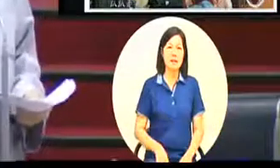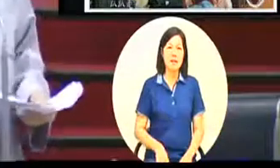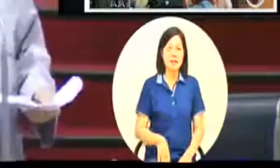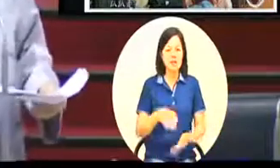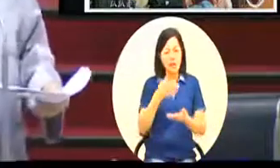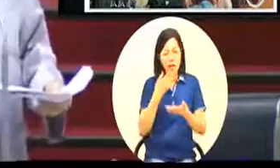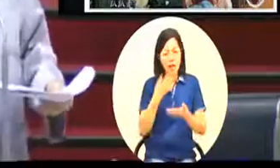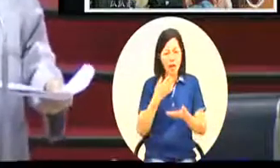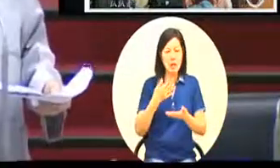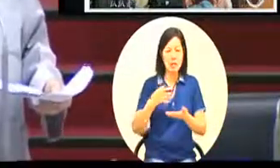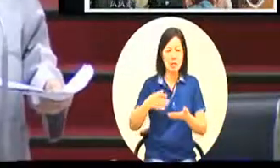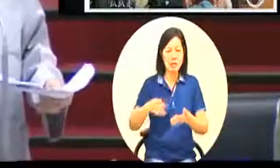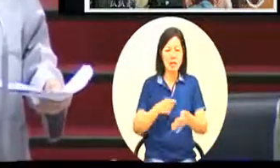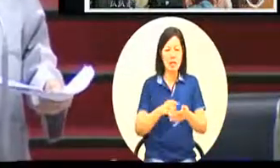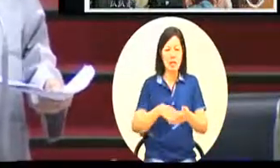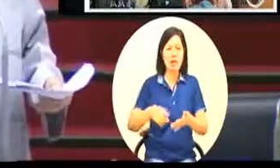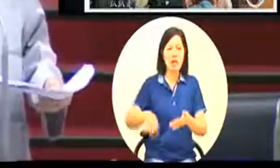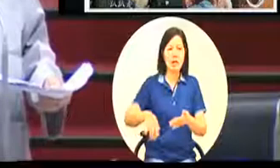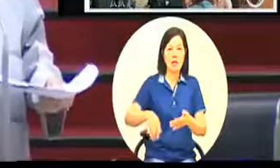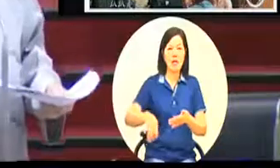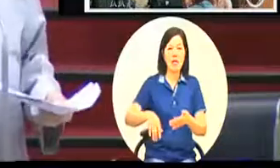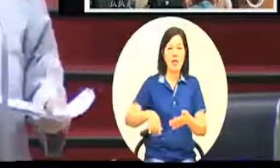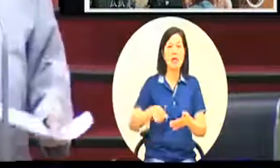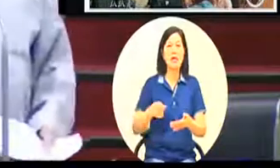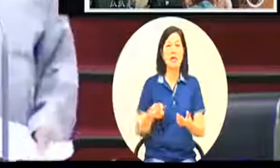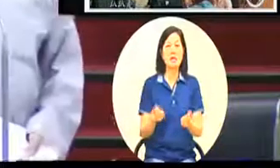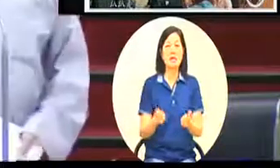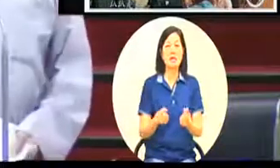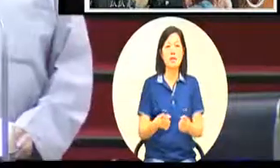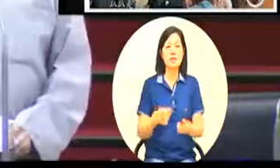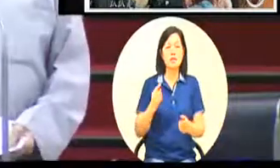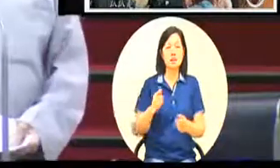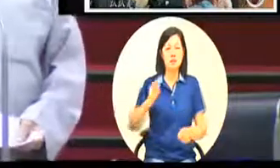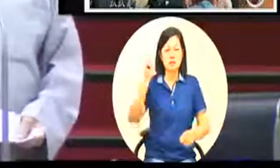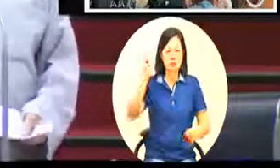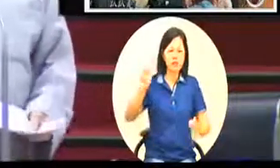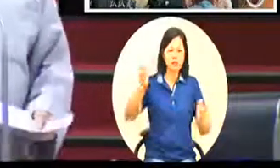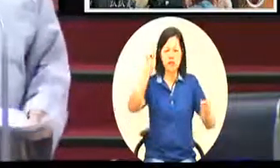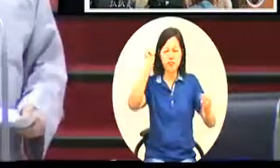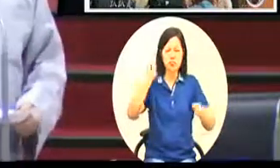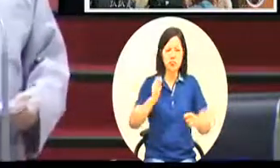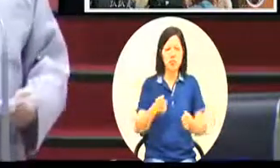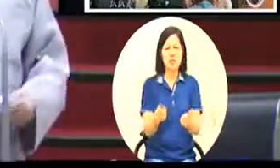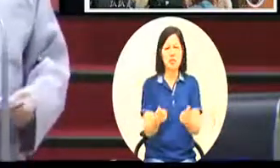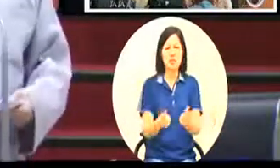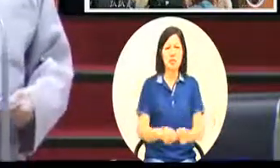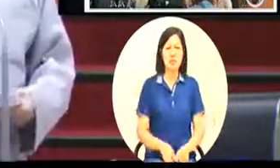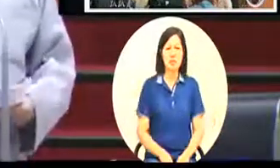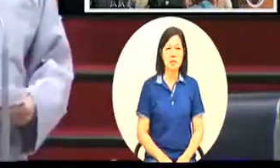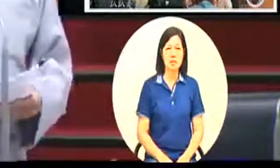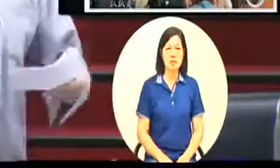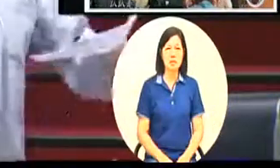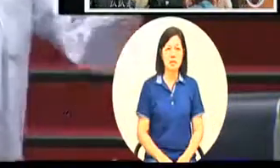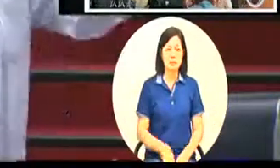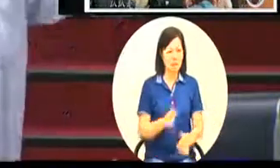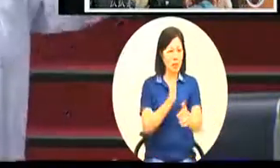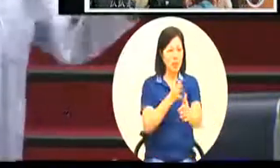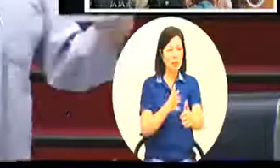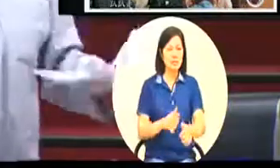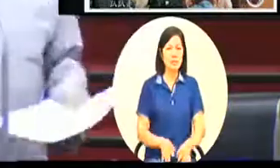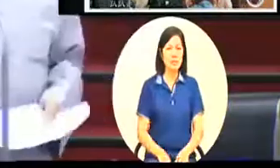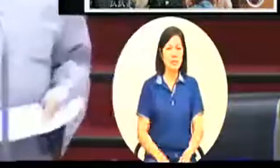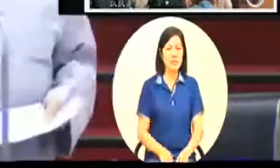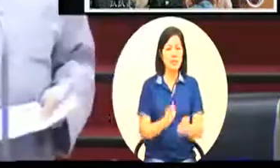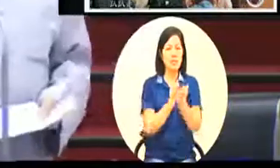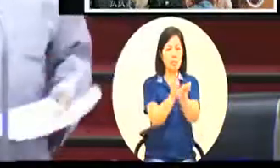饭从当机这个手安尼动，那就当机咧起价，请教卫生局长一下，白白去坐架